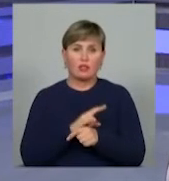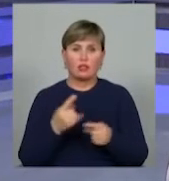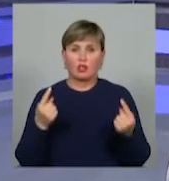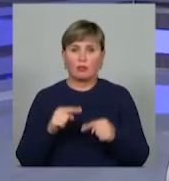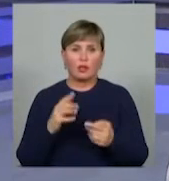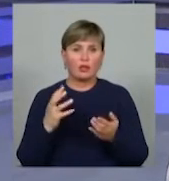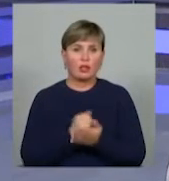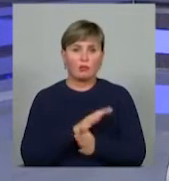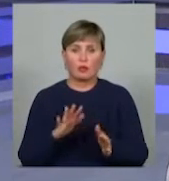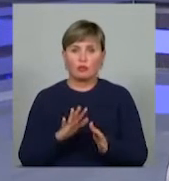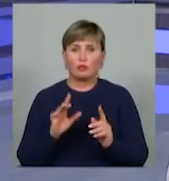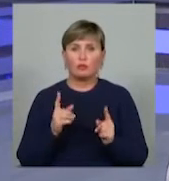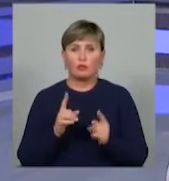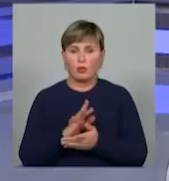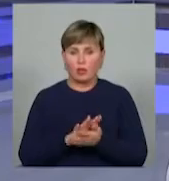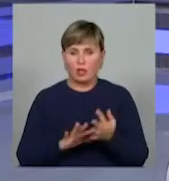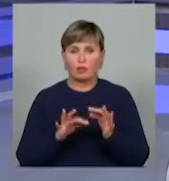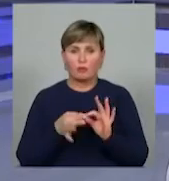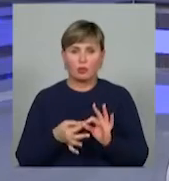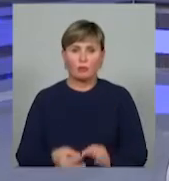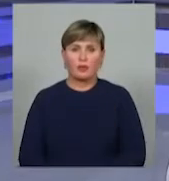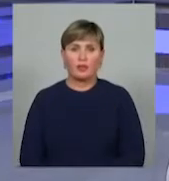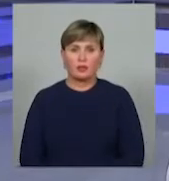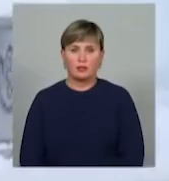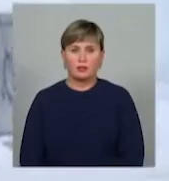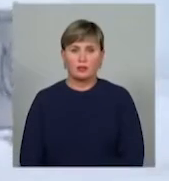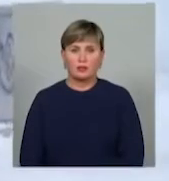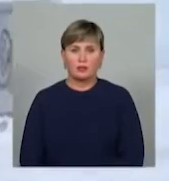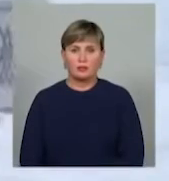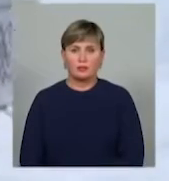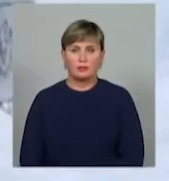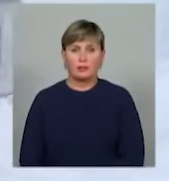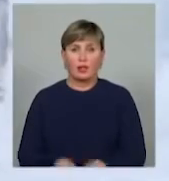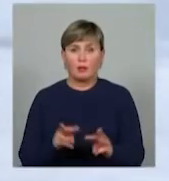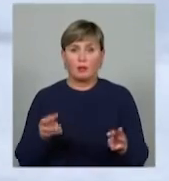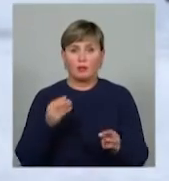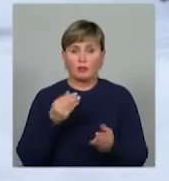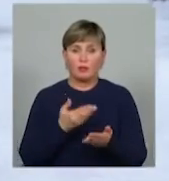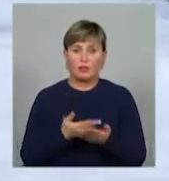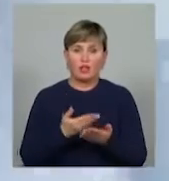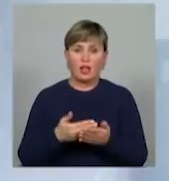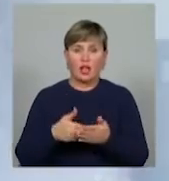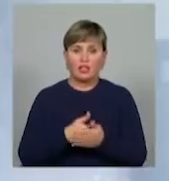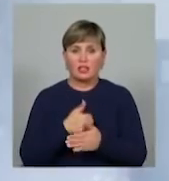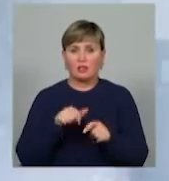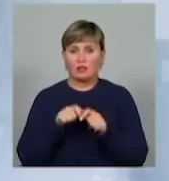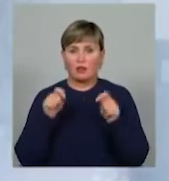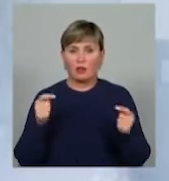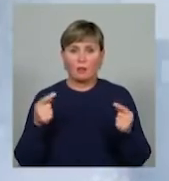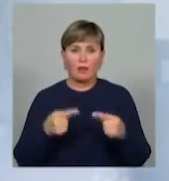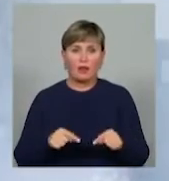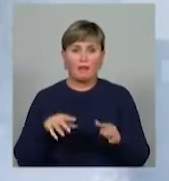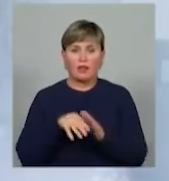получится почему айдана ну раз расскажем в минфине представили основные нововведения банкротстве